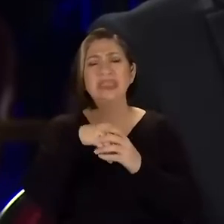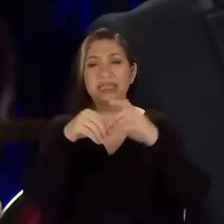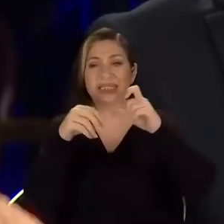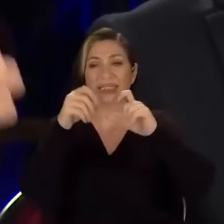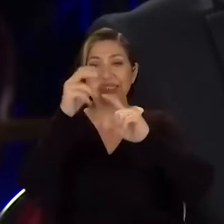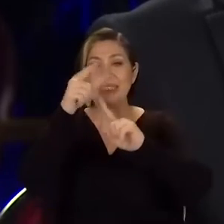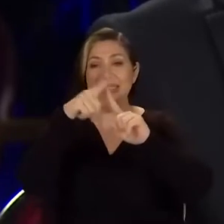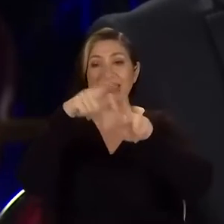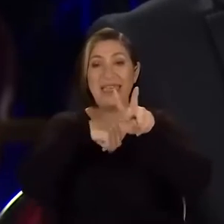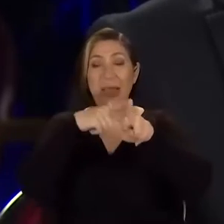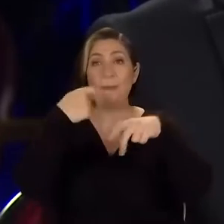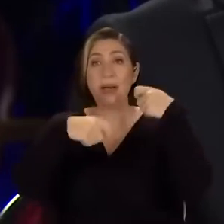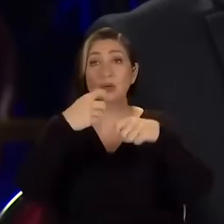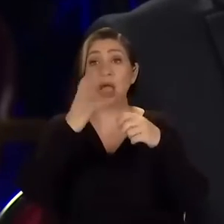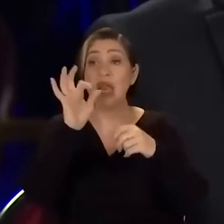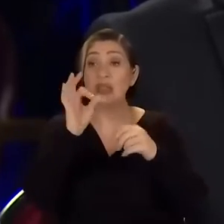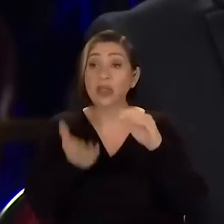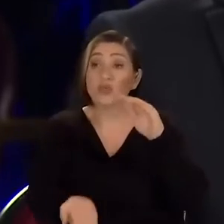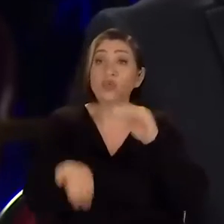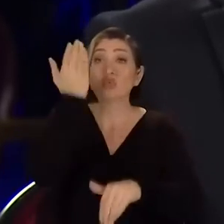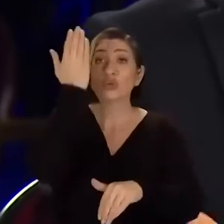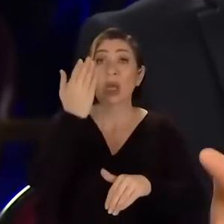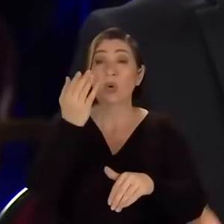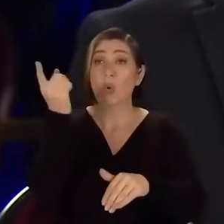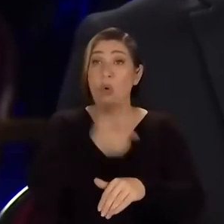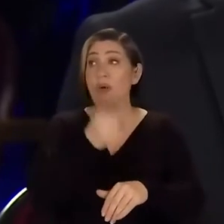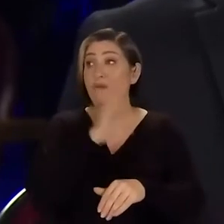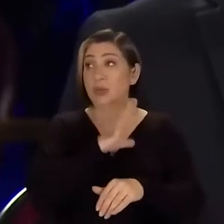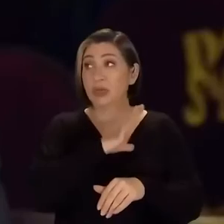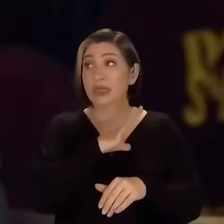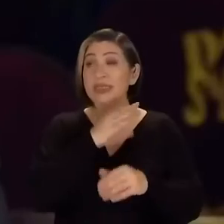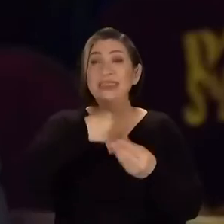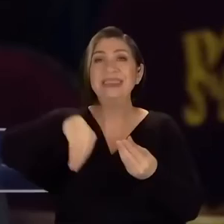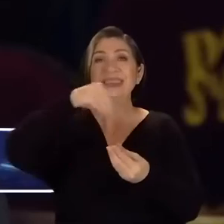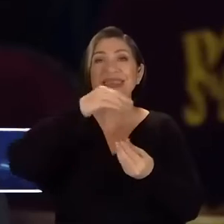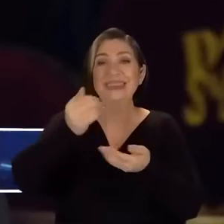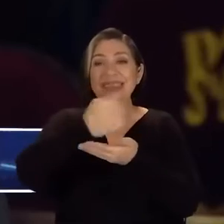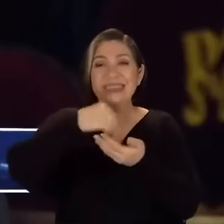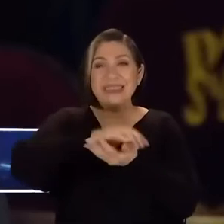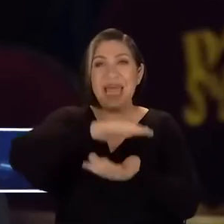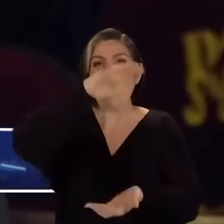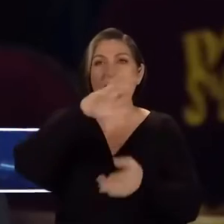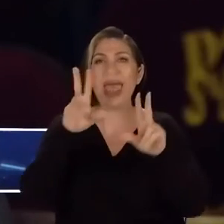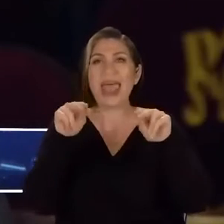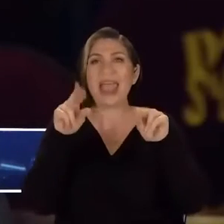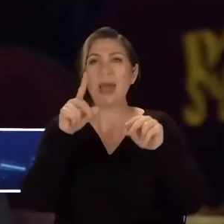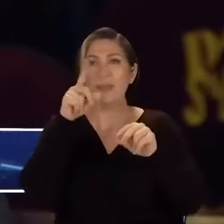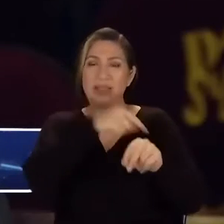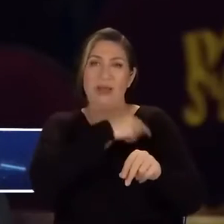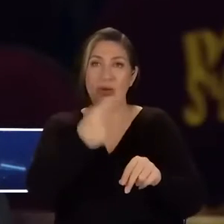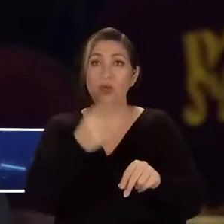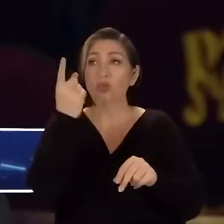Citibank'ın 50'den çok daha yüksek oranları vardı. Türkiye'de sermaye yeterliliği dediğimiz bir oran var. Bu